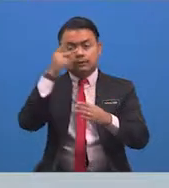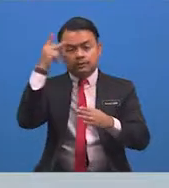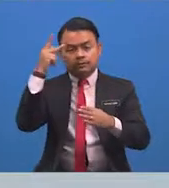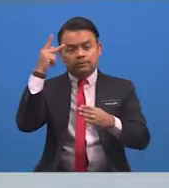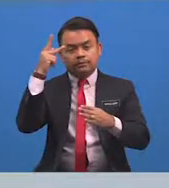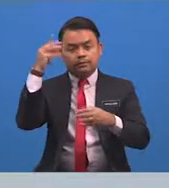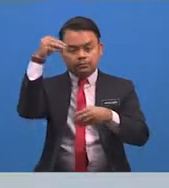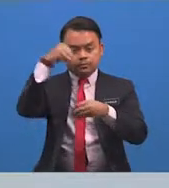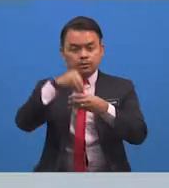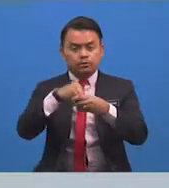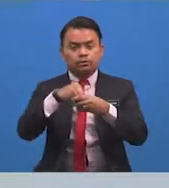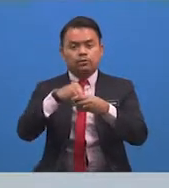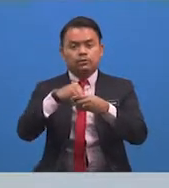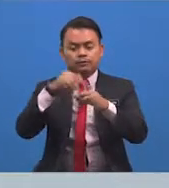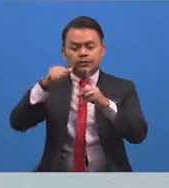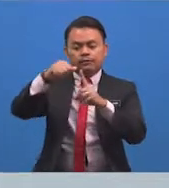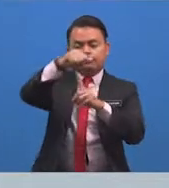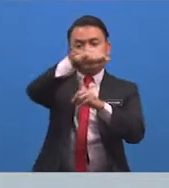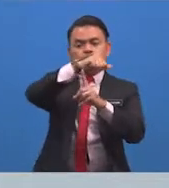dalam atmosfera.